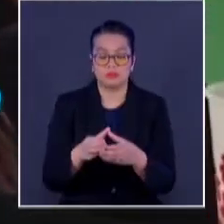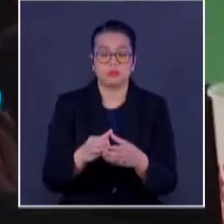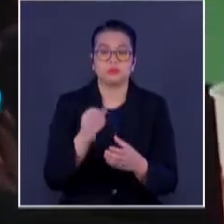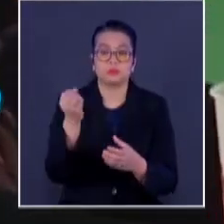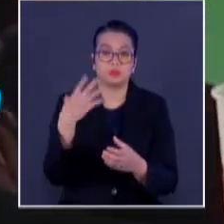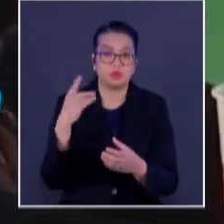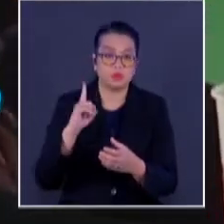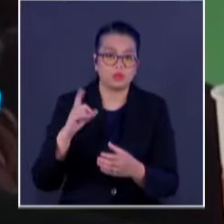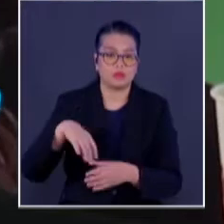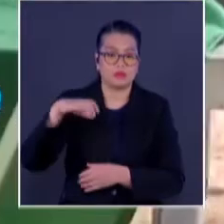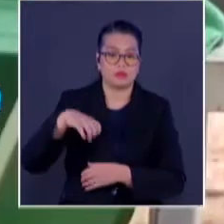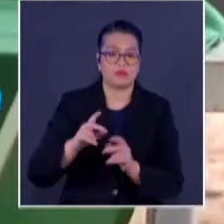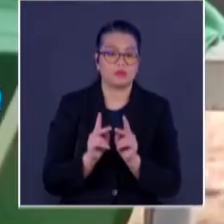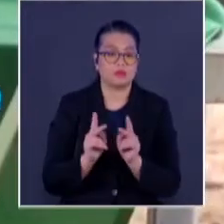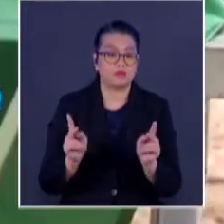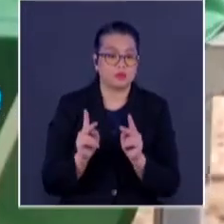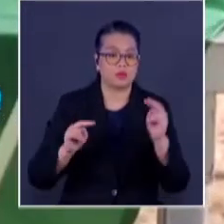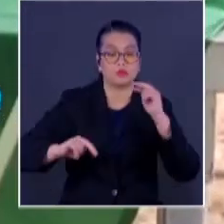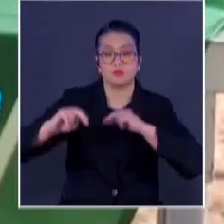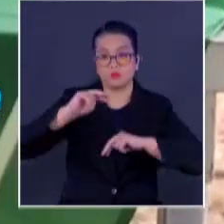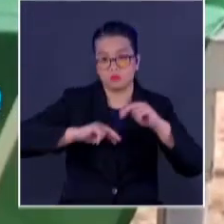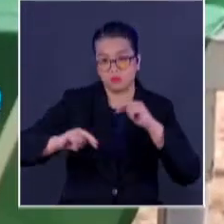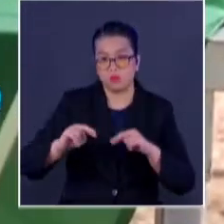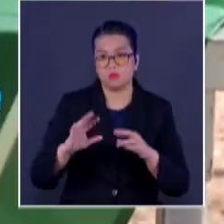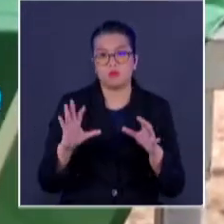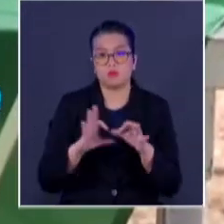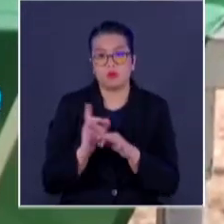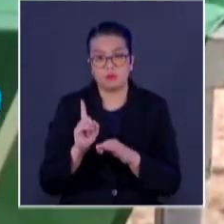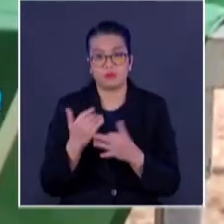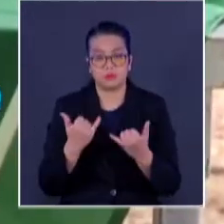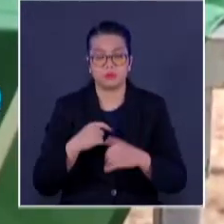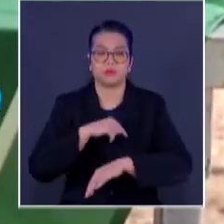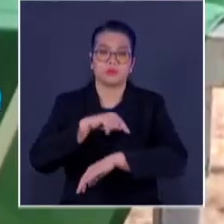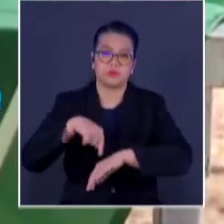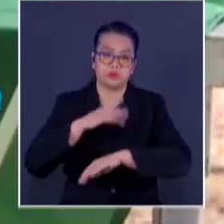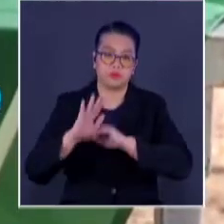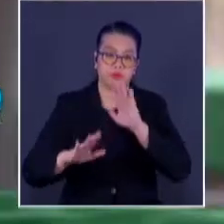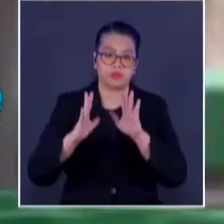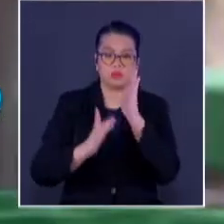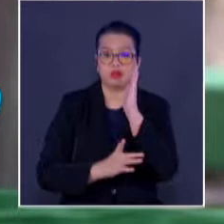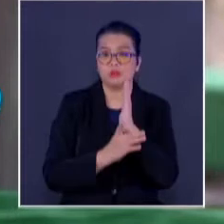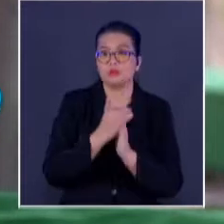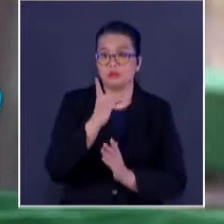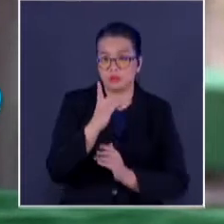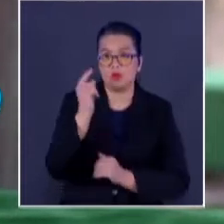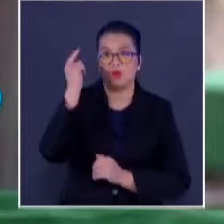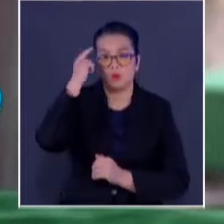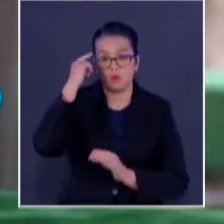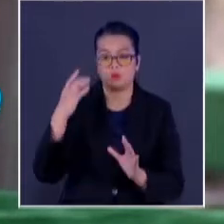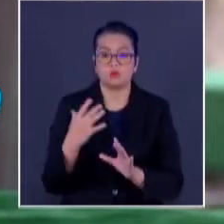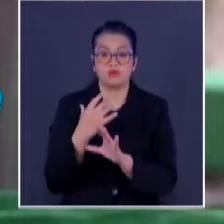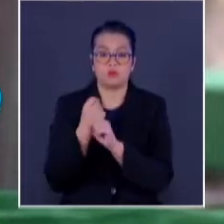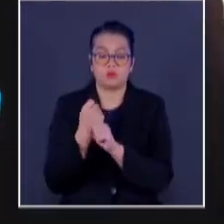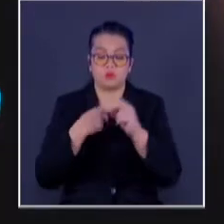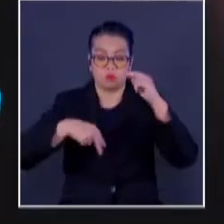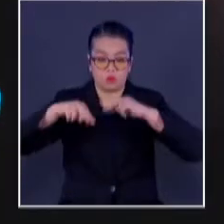มาบอกว่าการตั้งคณะกรรมการสืบสวนข้อเท็จจริงเรื่องนี้คาดว่าจะใช้เวลาประมาณ7วันถึงจะทราบผลหากตรวจส